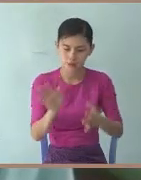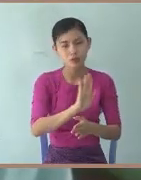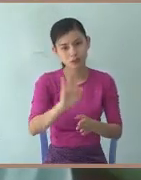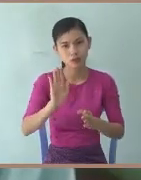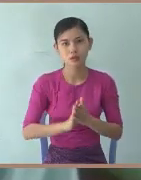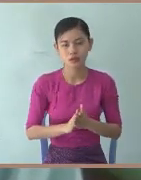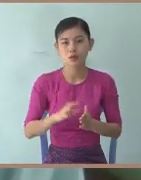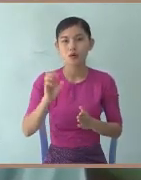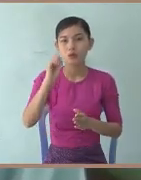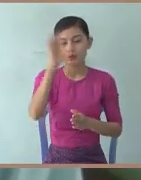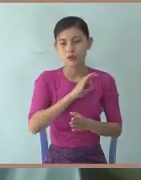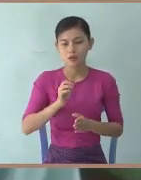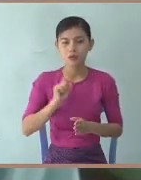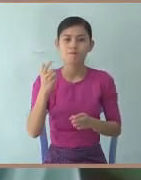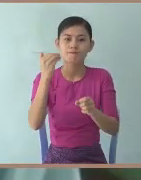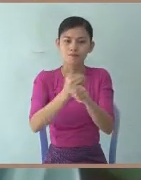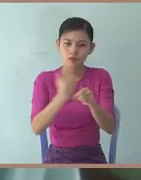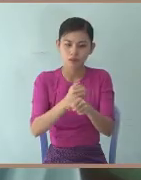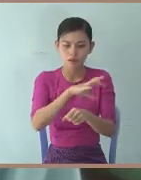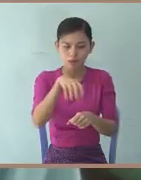ခုဖားကနဲ့ပတ်သက်လို့လေဒါ